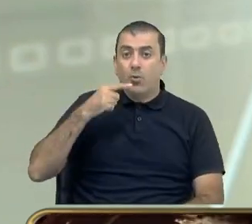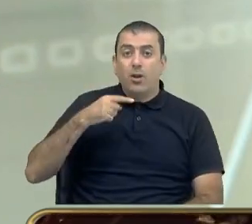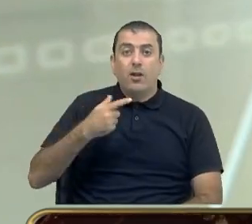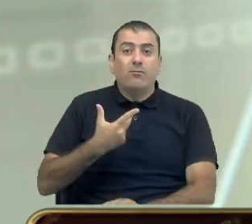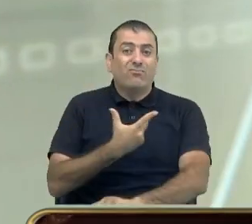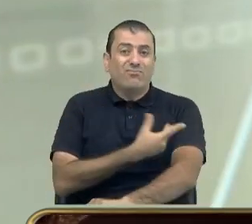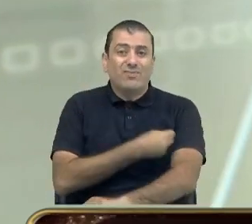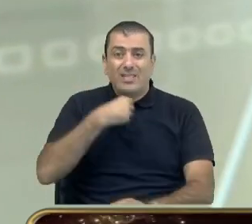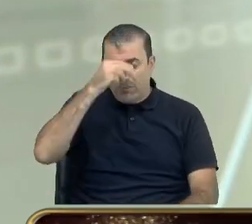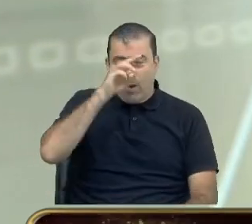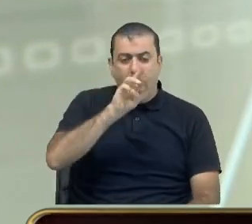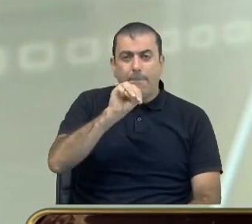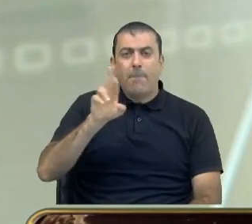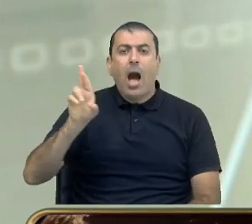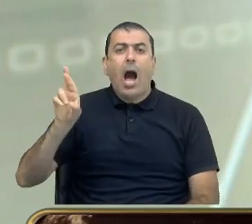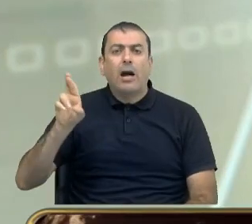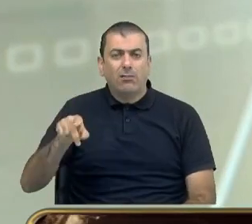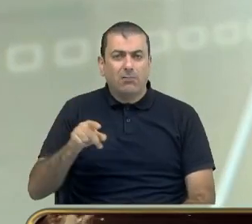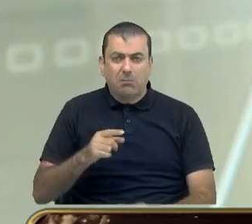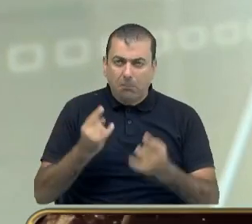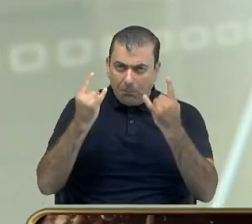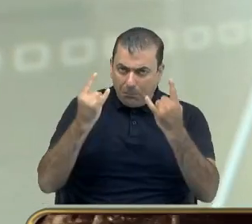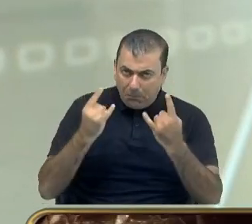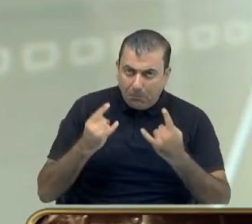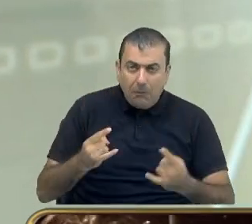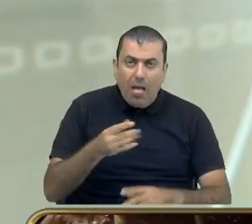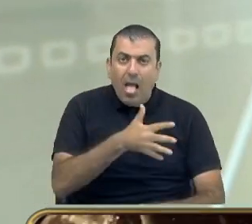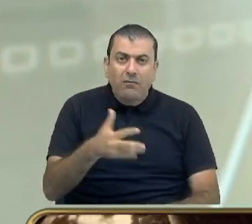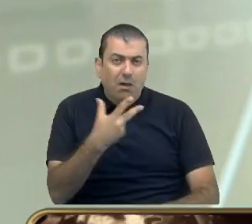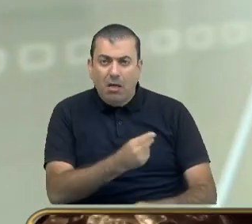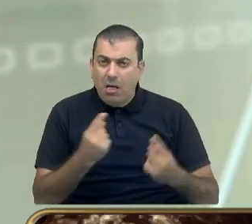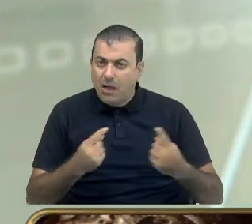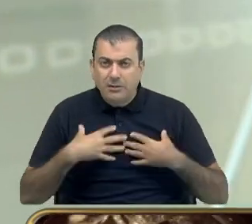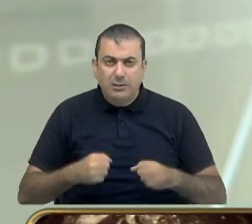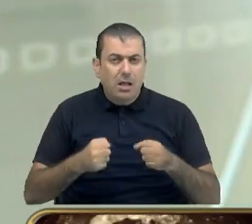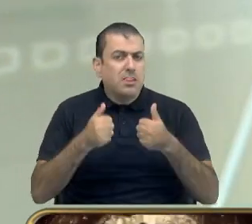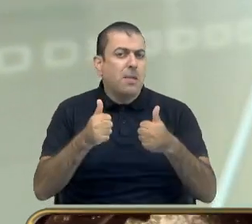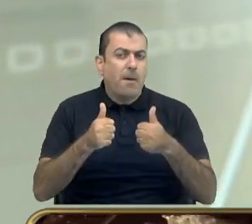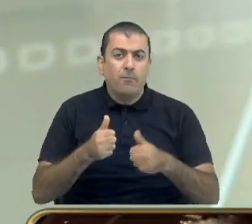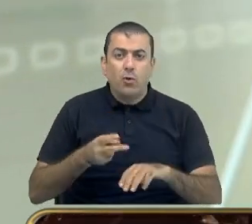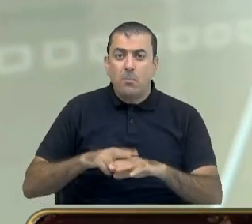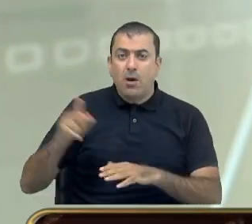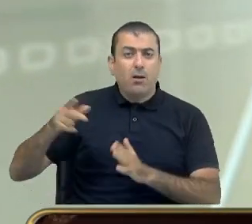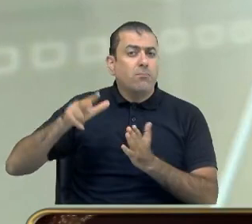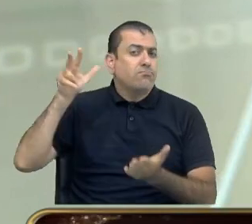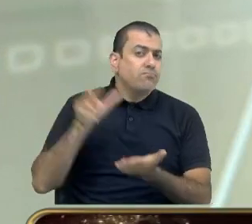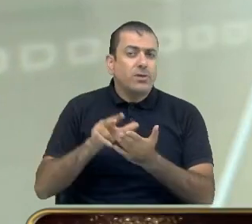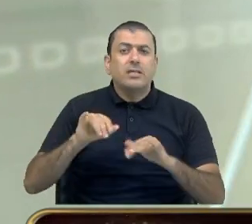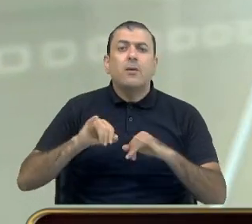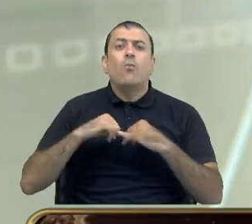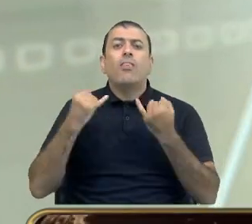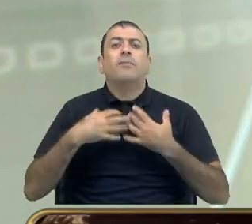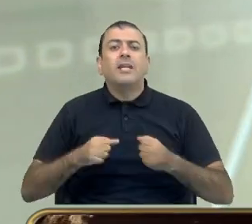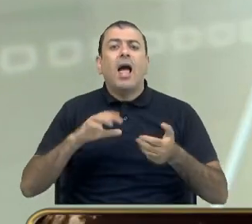اكد مامونيه مطعوم الام ار وفعاليته وجودته وسلامته واضافض المطعومه معتمد من الصحه العالميه